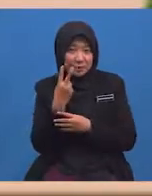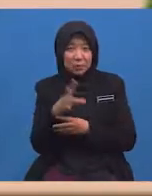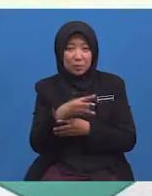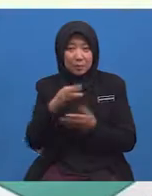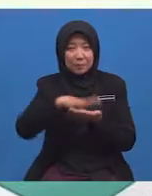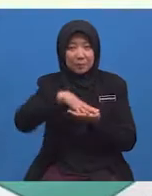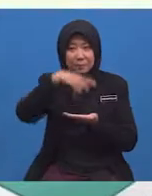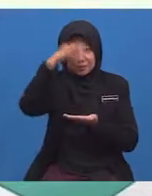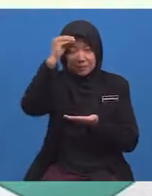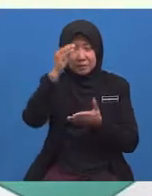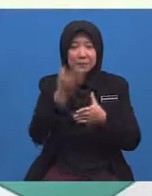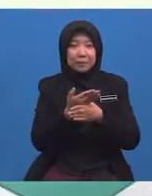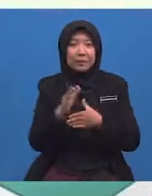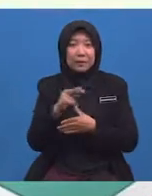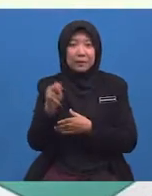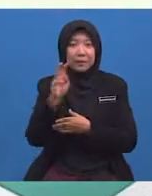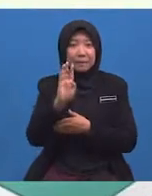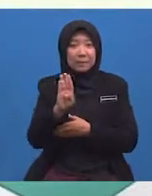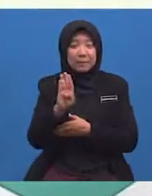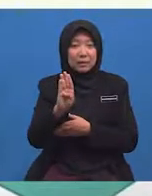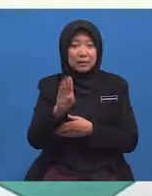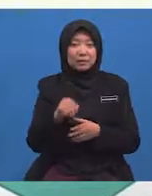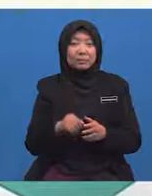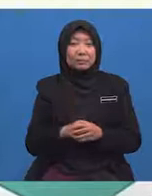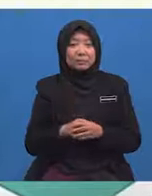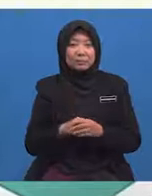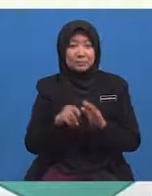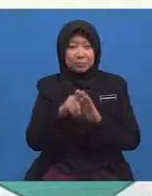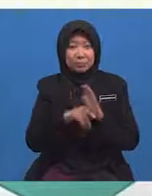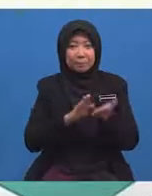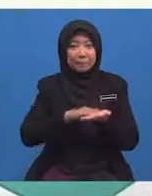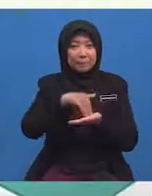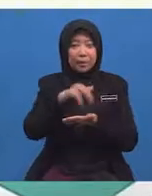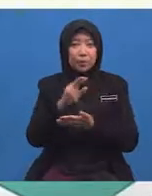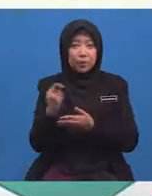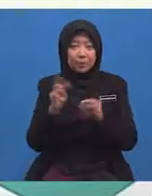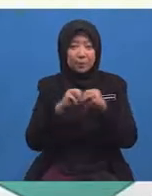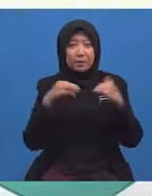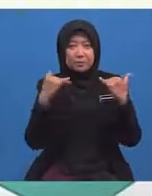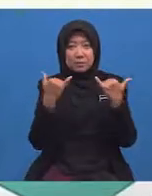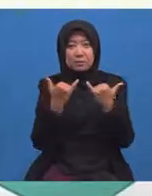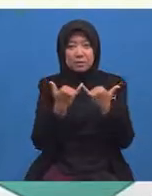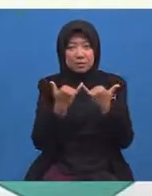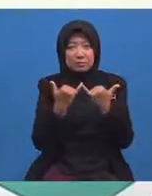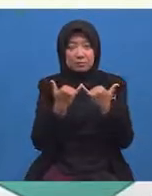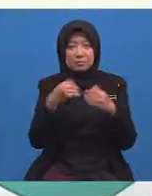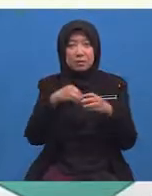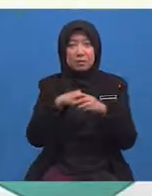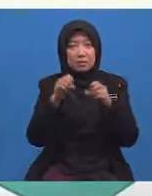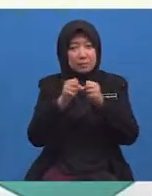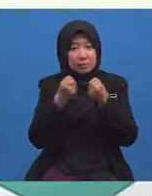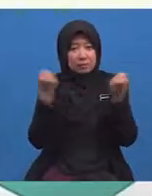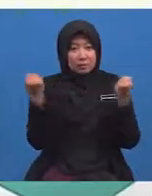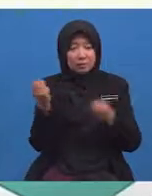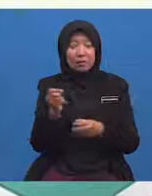mempelajari bahagian B iaitu pembangunan masyarakat dalam sastra